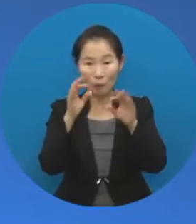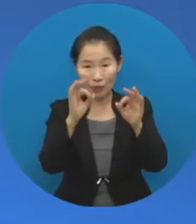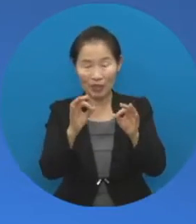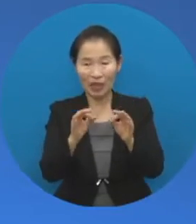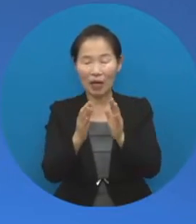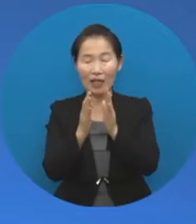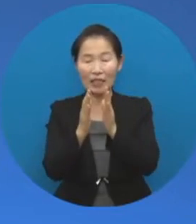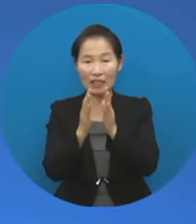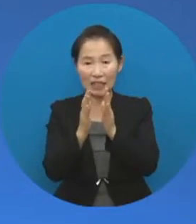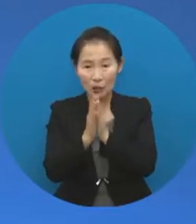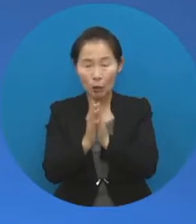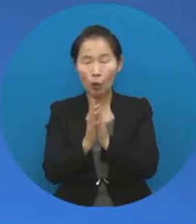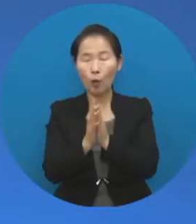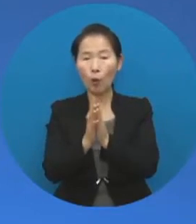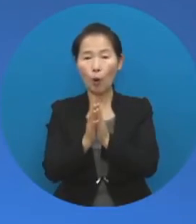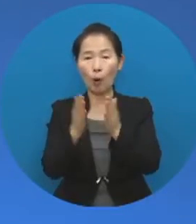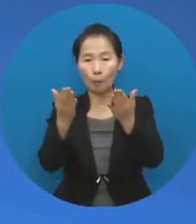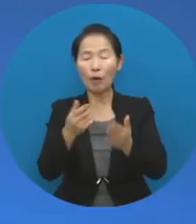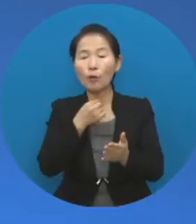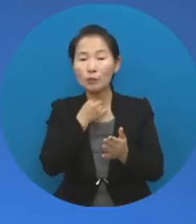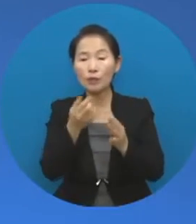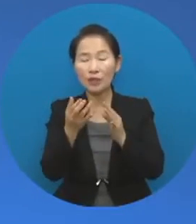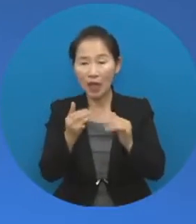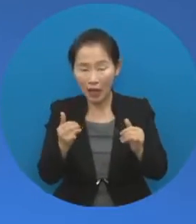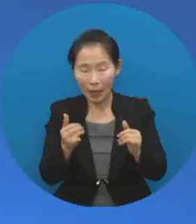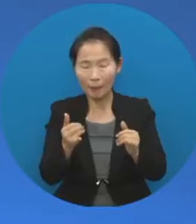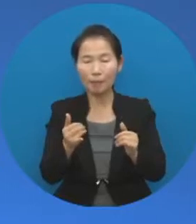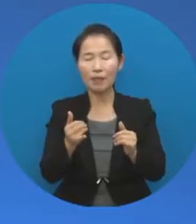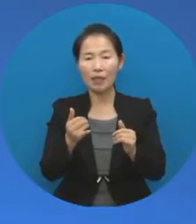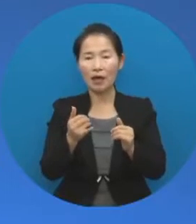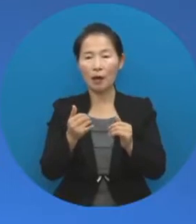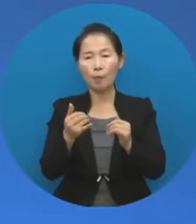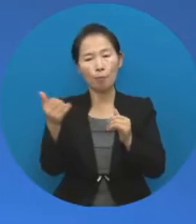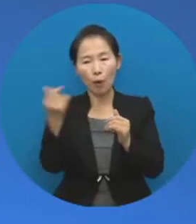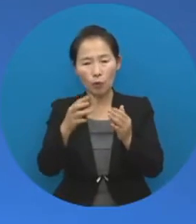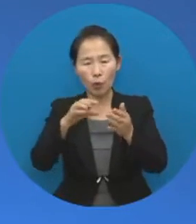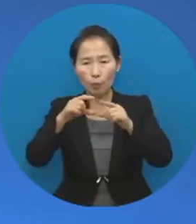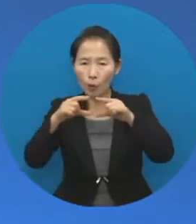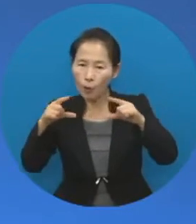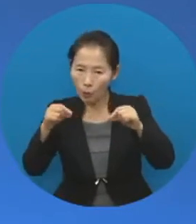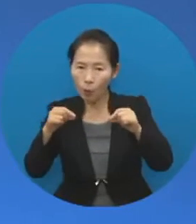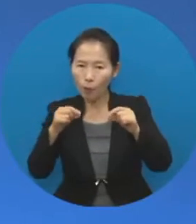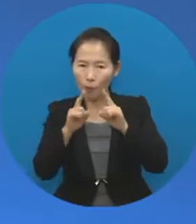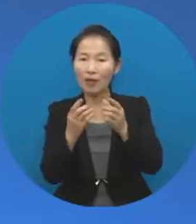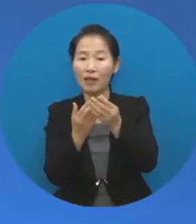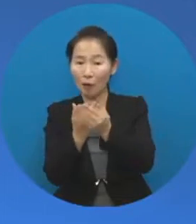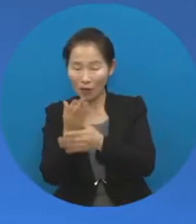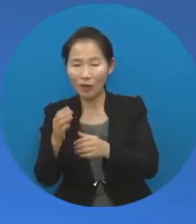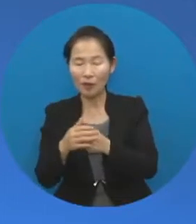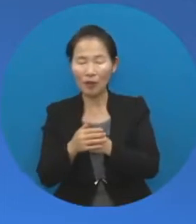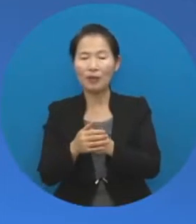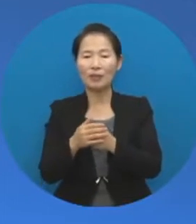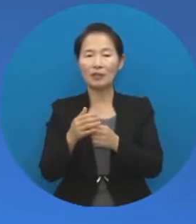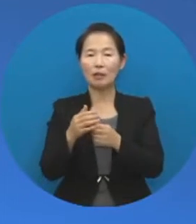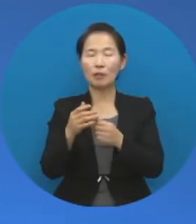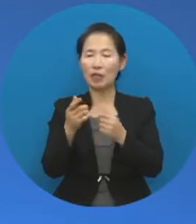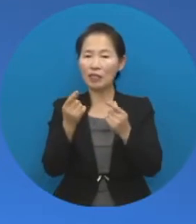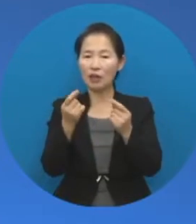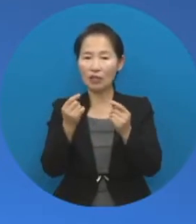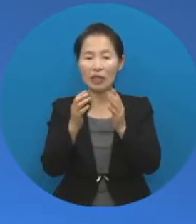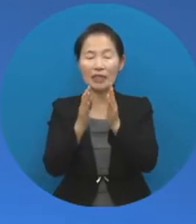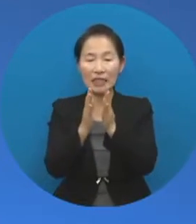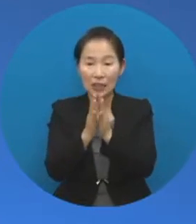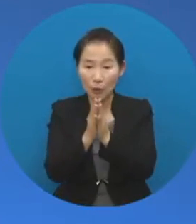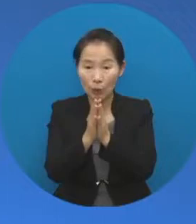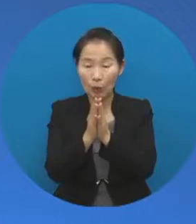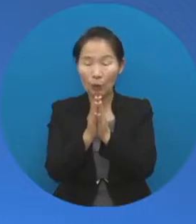제가 이런 집회를 참석했어요. 그 이제 성령님을 만나기 위해서. 근데 집회를 참석했는데 이제 기도